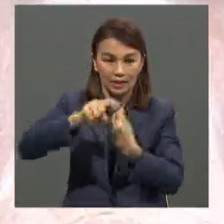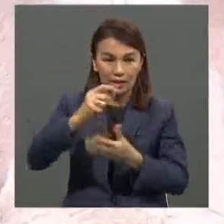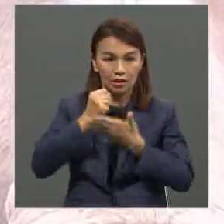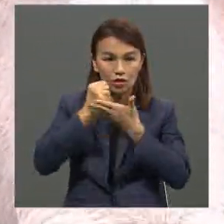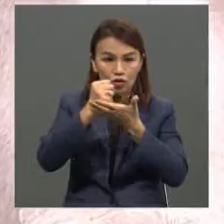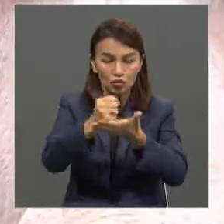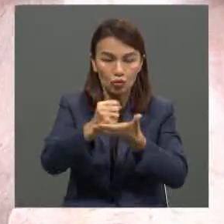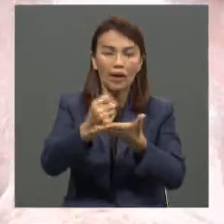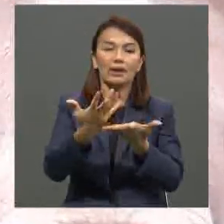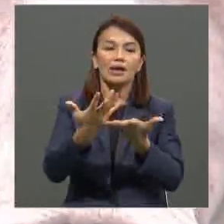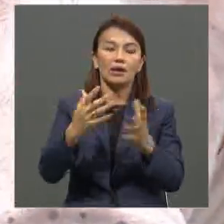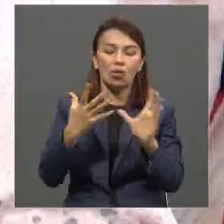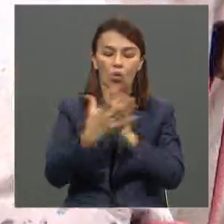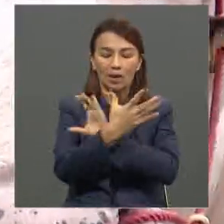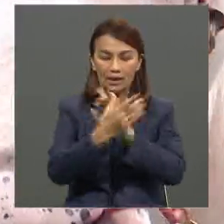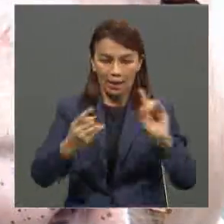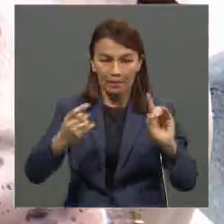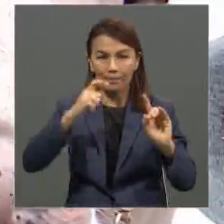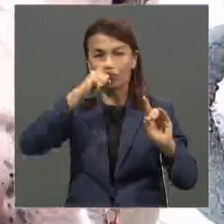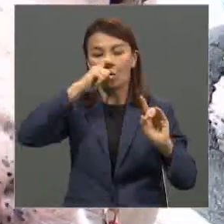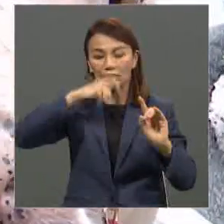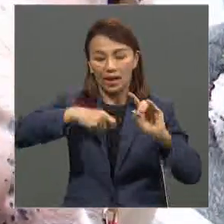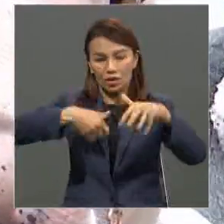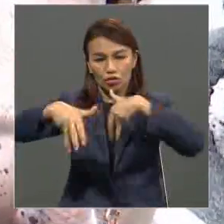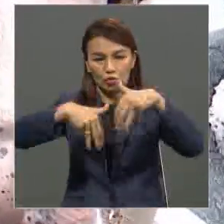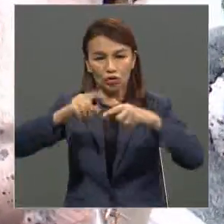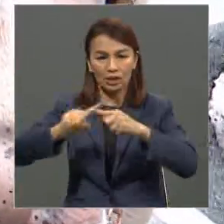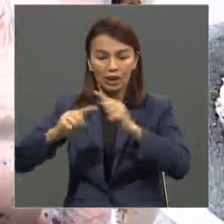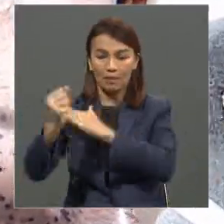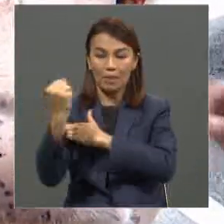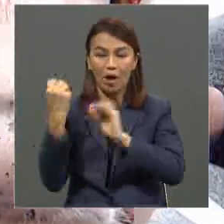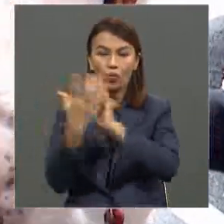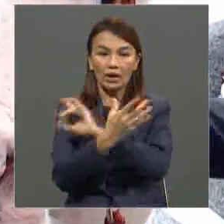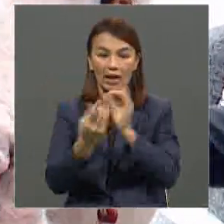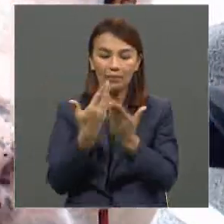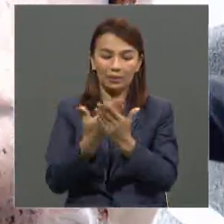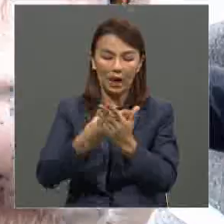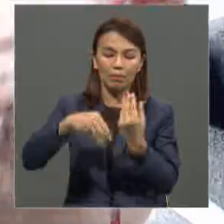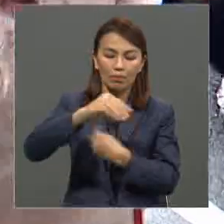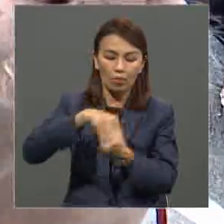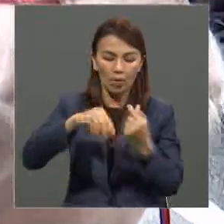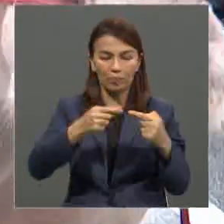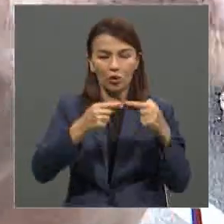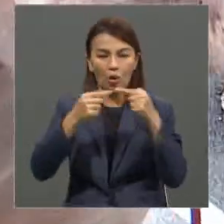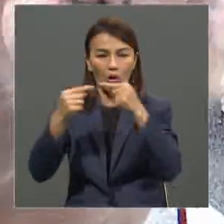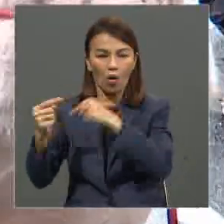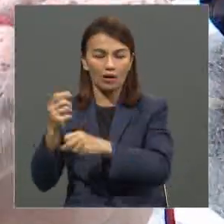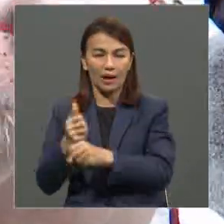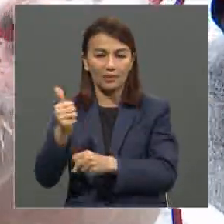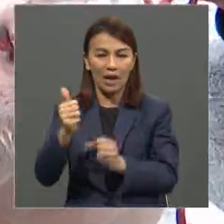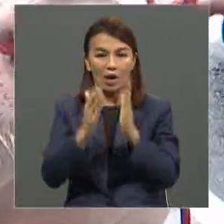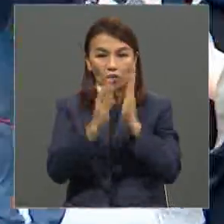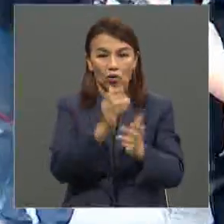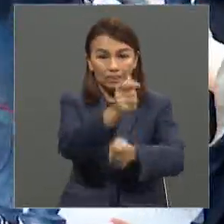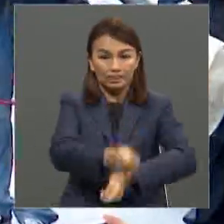สืบสารภูมิปัญญาวัฒนธรรมประเพณีท้องถิ่นเป็นอีกหนึ่งซอพาวเวอร์ที่สร้างมูลค่าและต่อยอดได้เราจะเห็นเกษตรกรหลาย